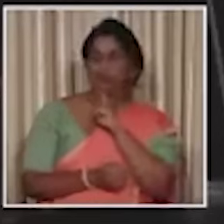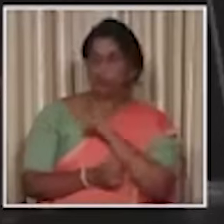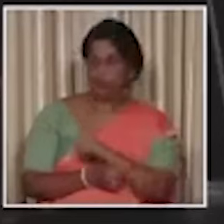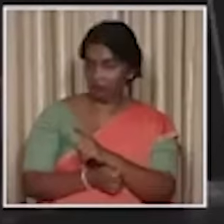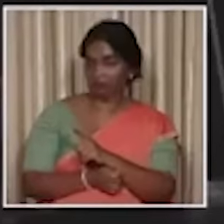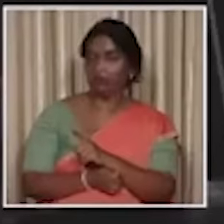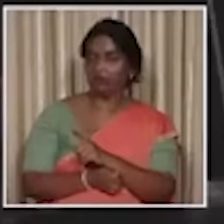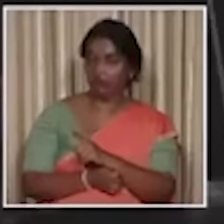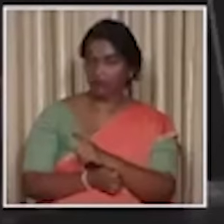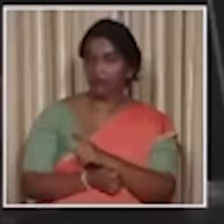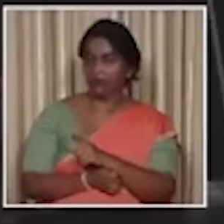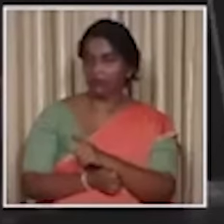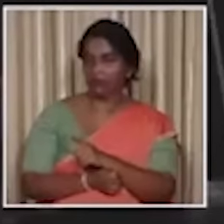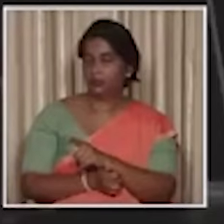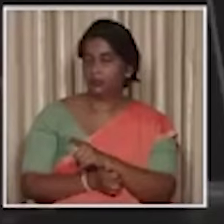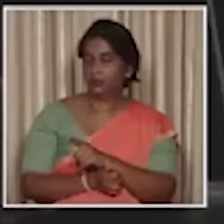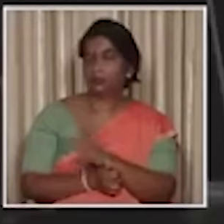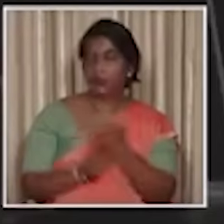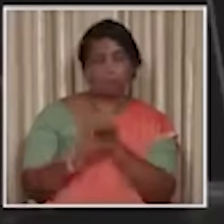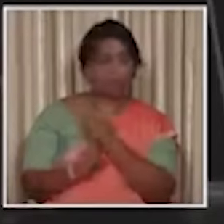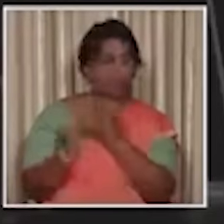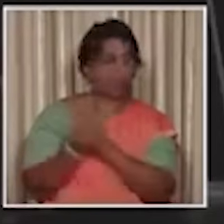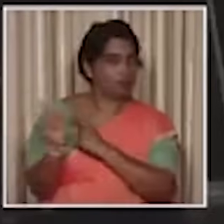தருமாறும் அச்சுறுத்தப்பட்டுள்ளனர். மீளவும்